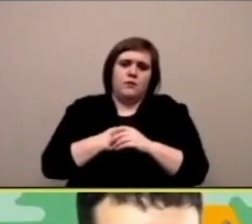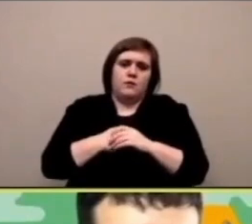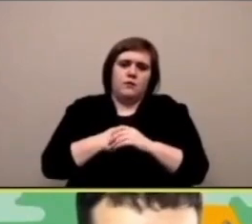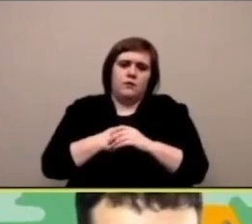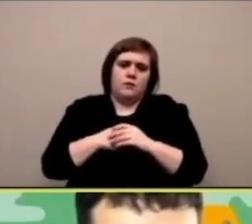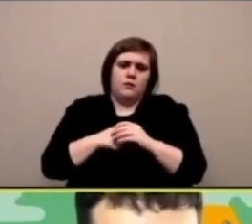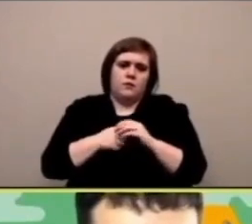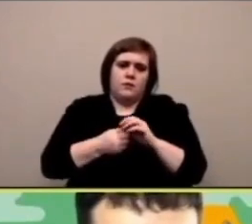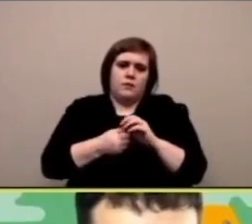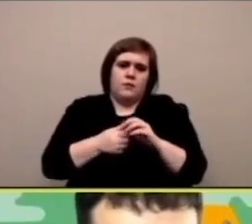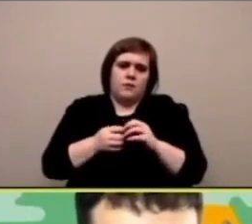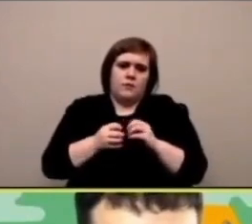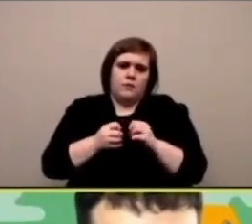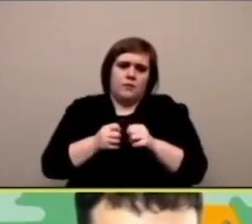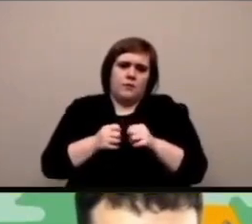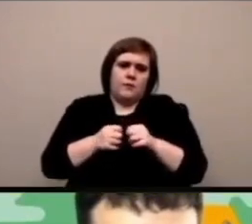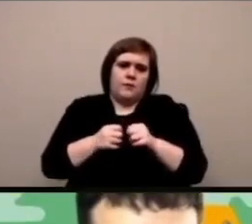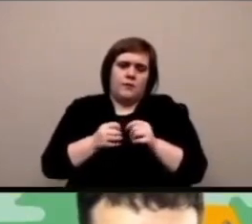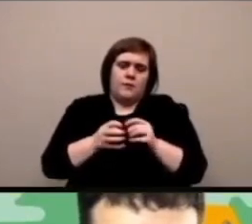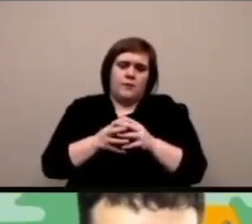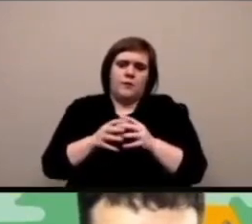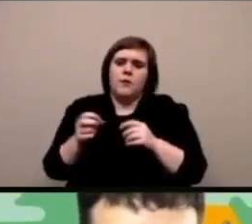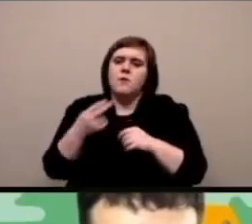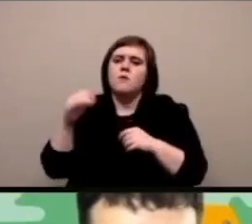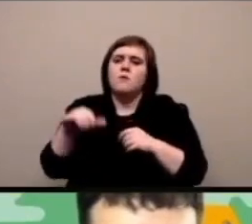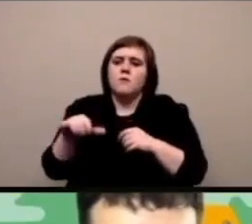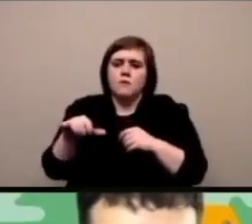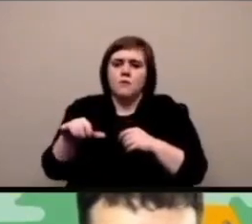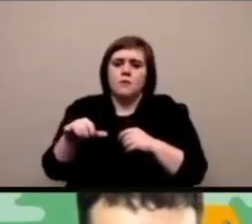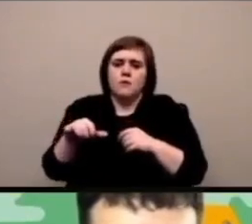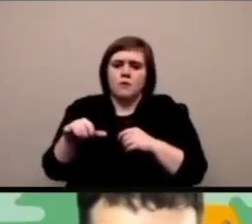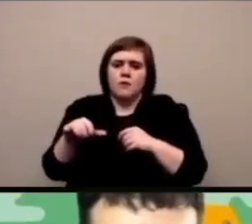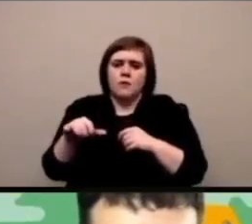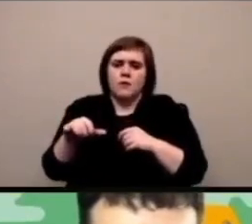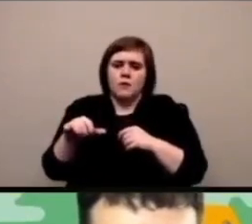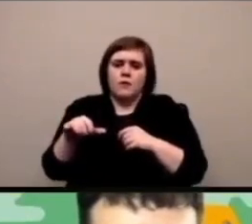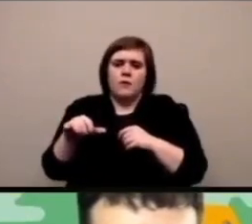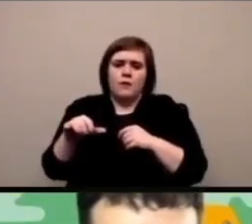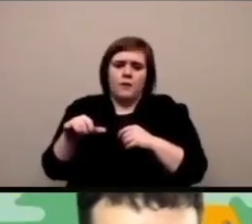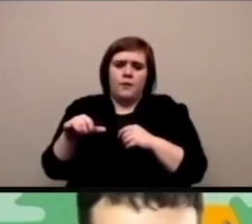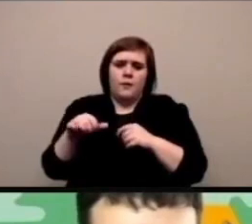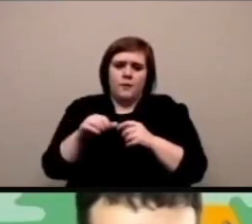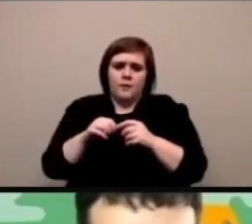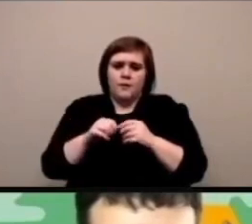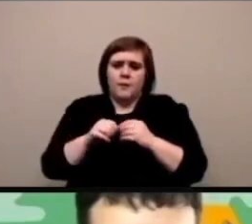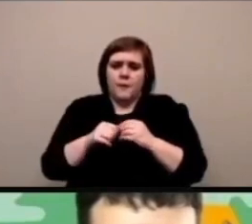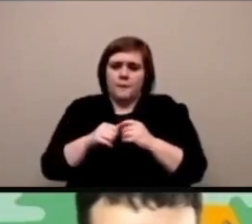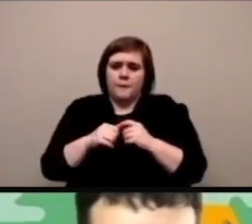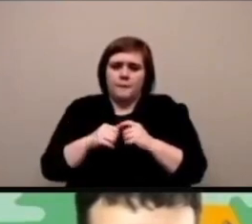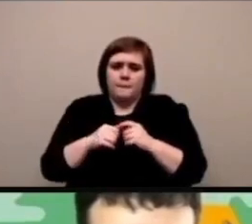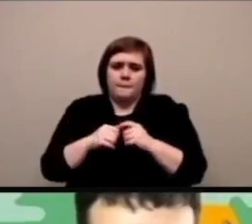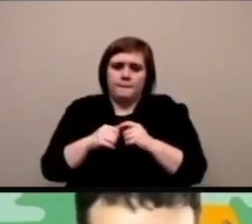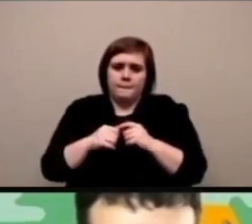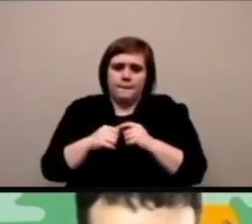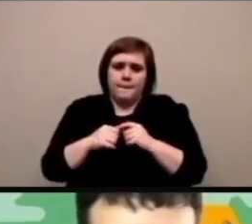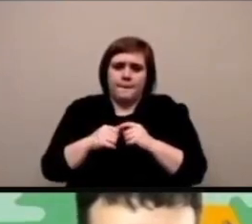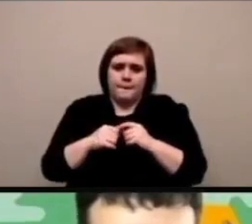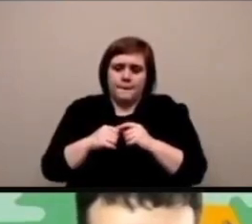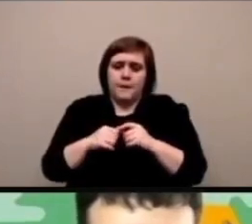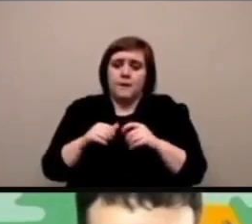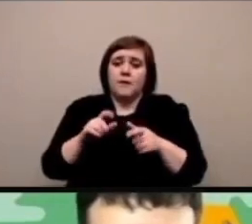もう一つのループを含めてもいいのかなと思いますあのパラレルにその並行して